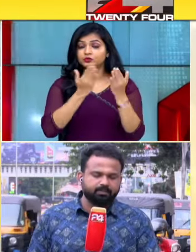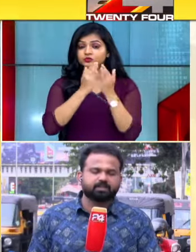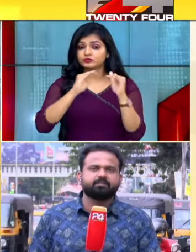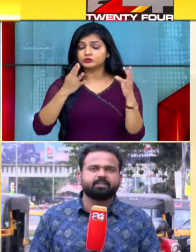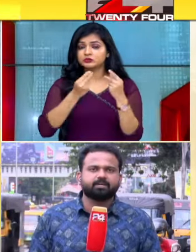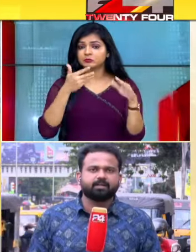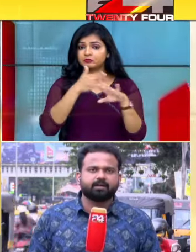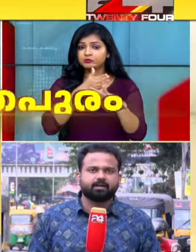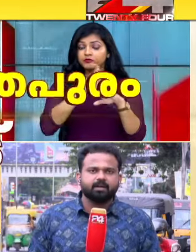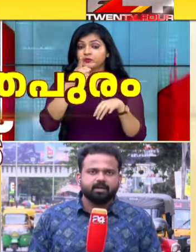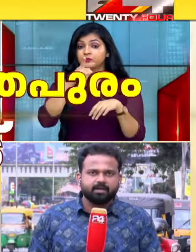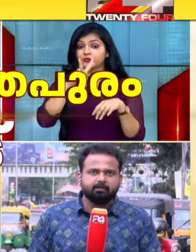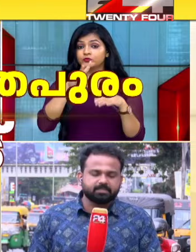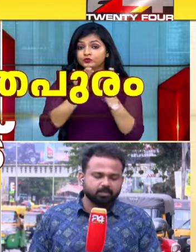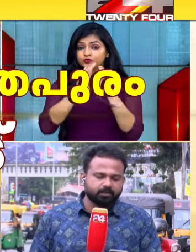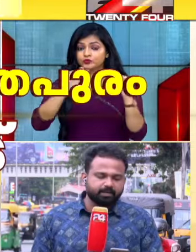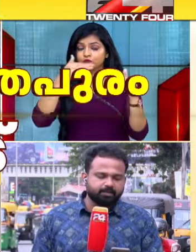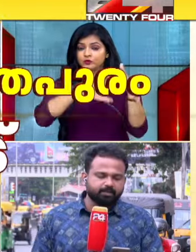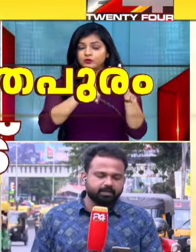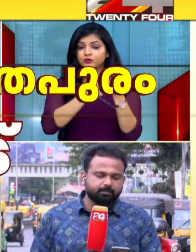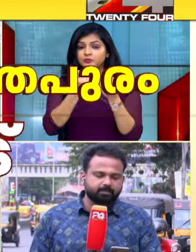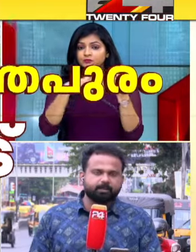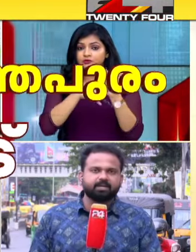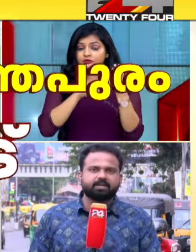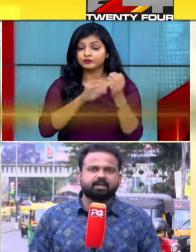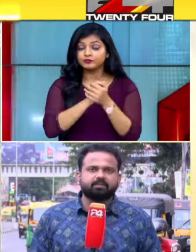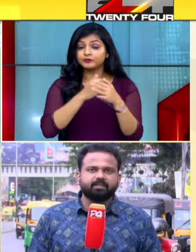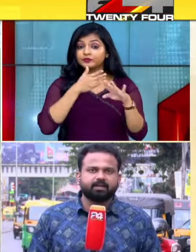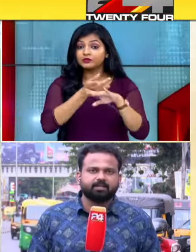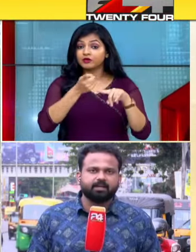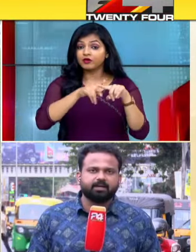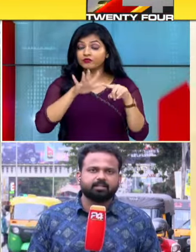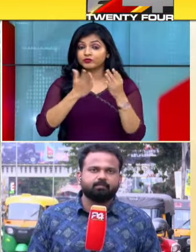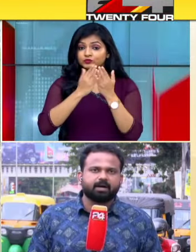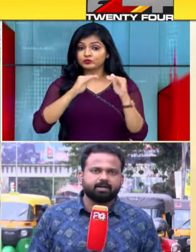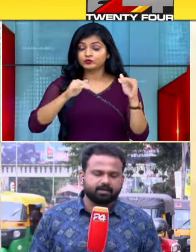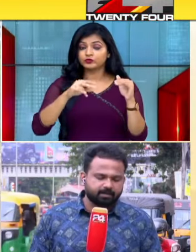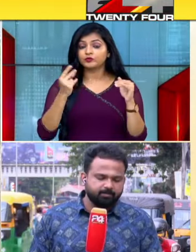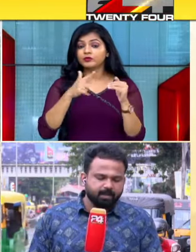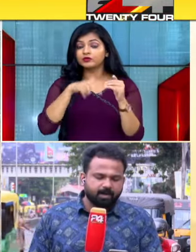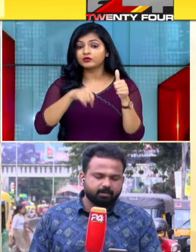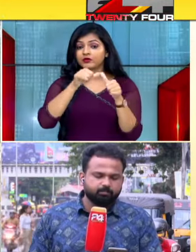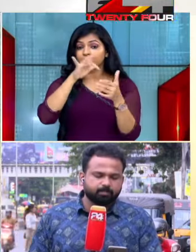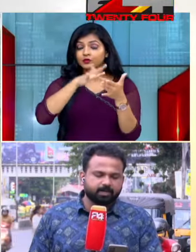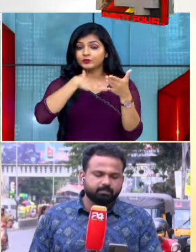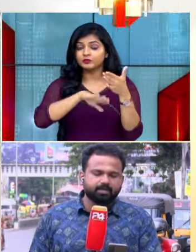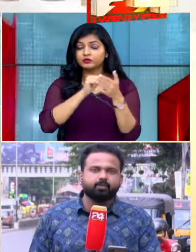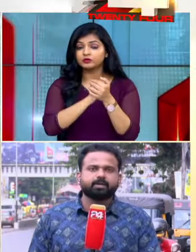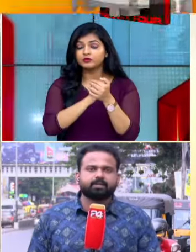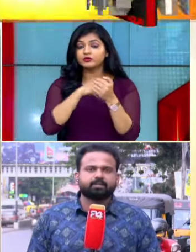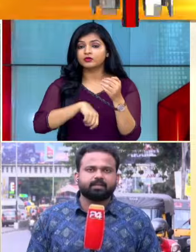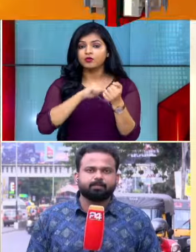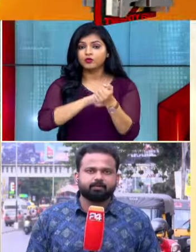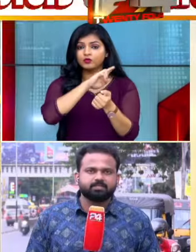പരിക്കുണ്ട്. 12 വിദ്യാർത്ഥികളാണ് ഈ ബസ്സിലുണ്ടായിരുന്നത്. ഈ പരിക്കേറ്റ വിദ്യാർത്ഥികളെ ആദ്യം ആര്യനാട്